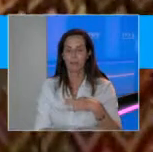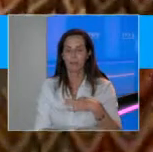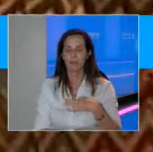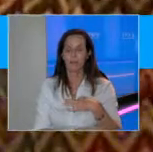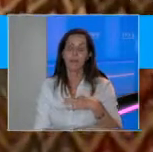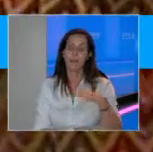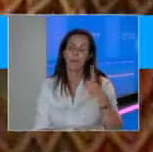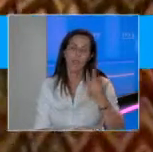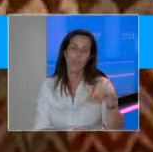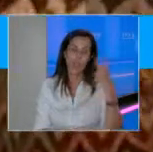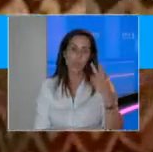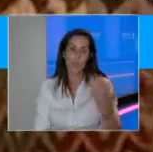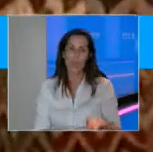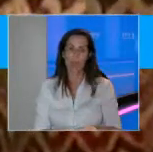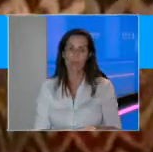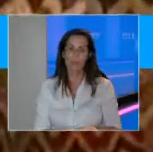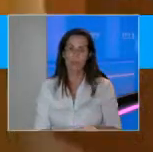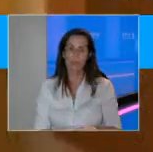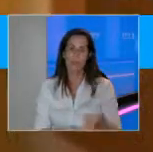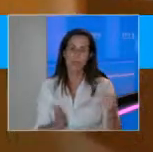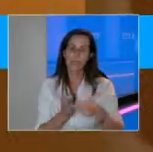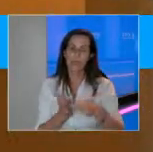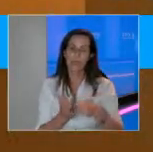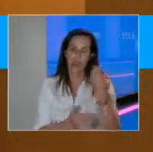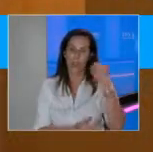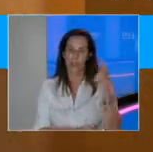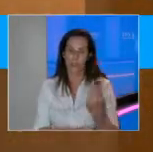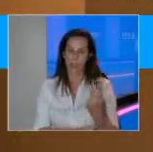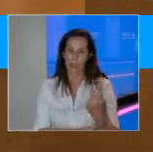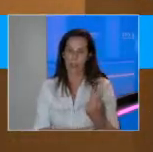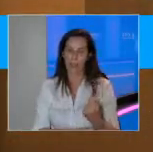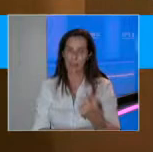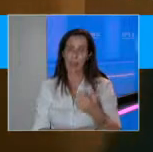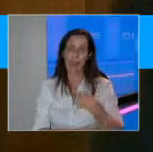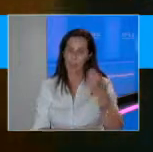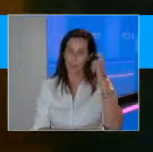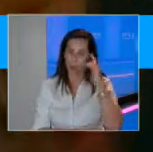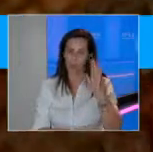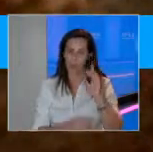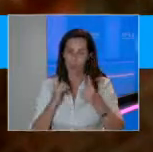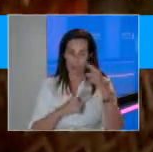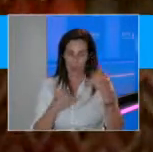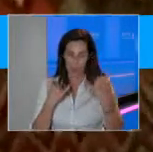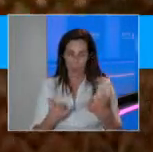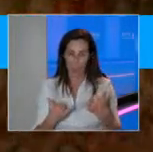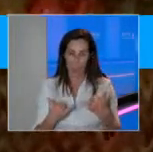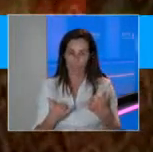והתרשמו, ויש כמובן נסיבות של העבירה עצמה. אז אני חושבת שבמקרה הזה למשל הייתה